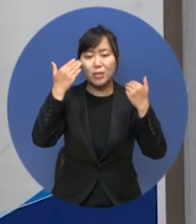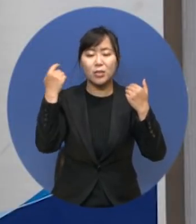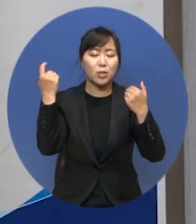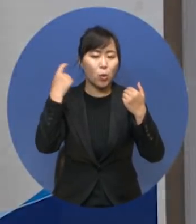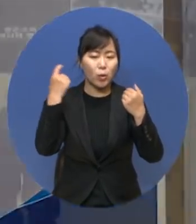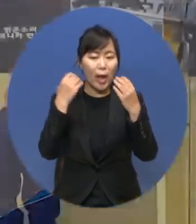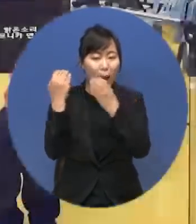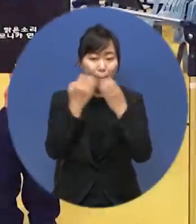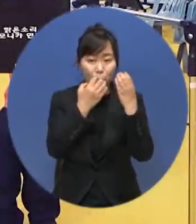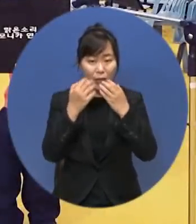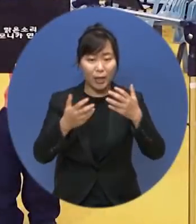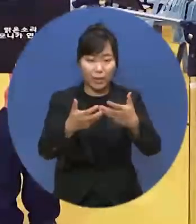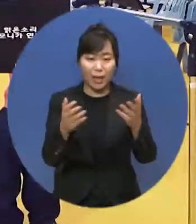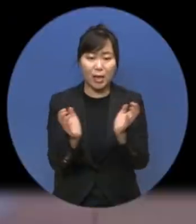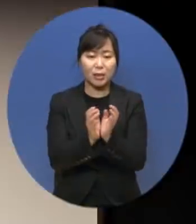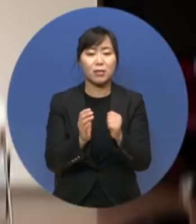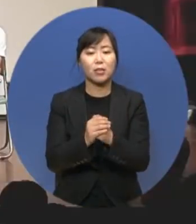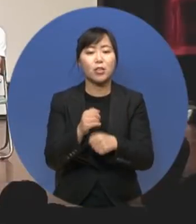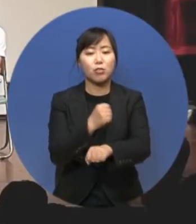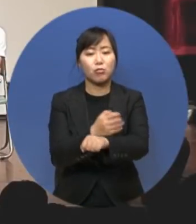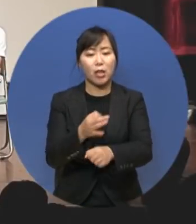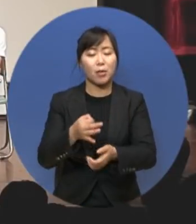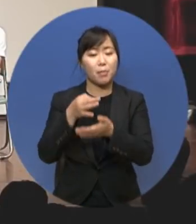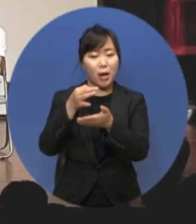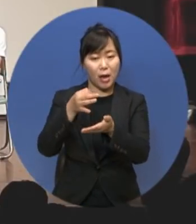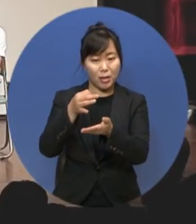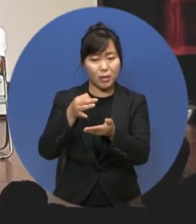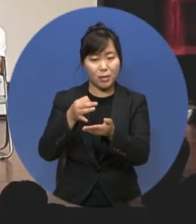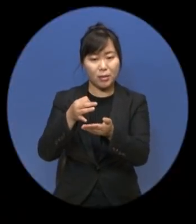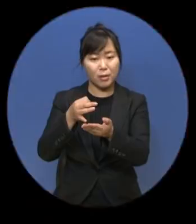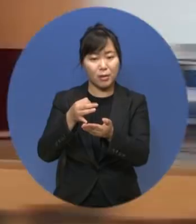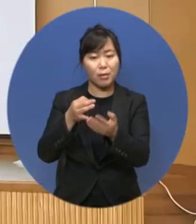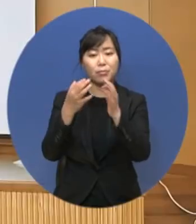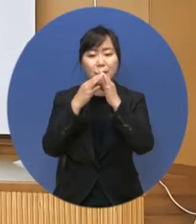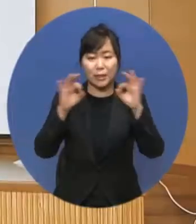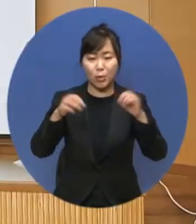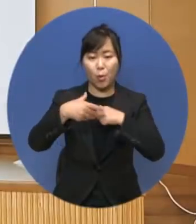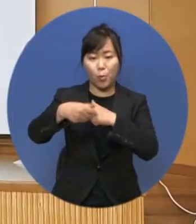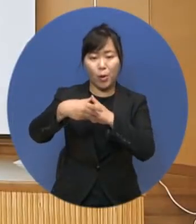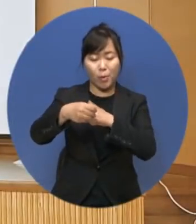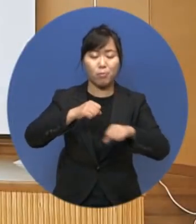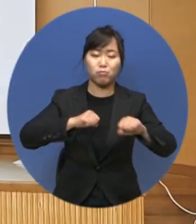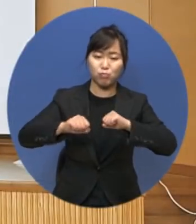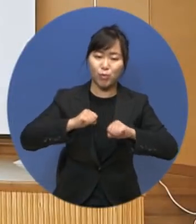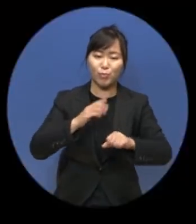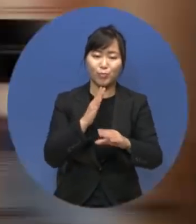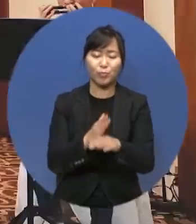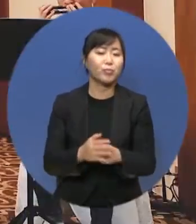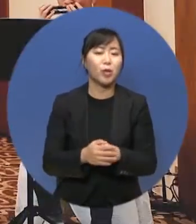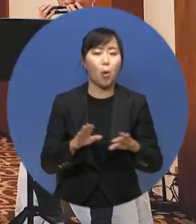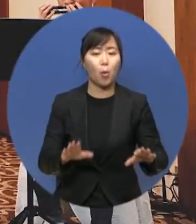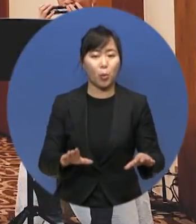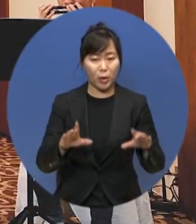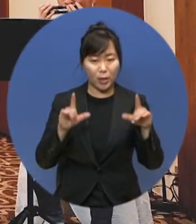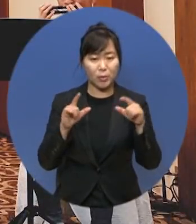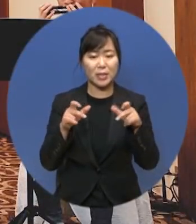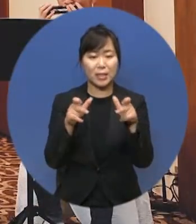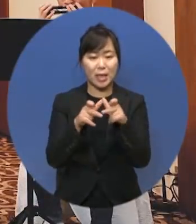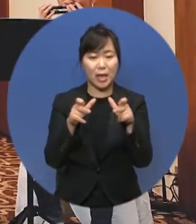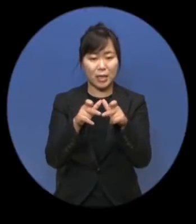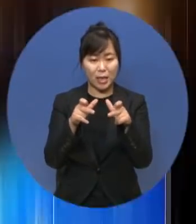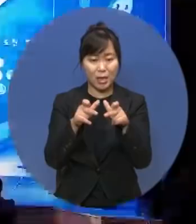앙상블 단원들은 공연 수당을 지급받는 프리랜서로 활동하고 있습니다. 올해도